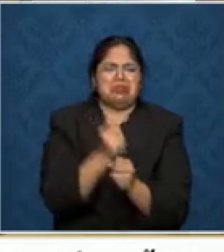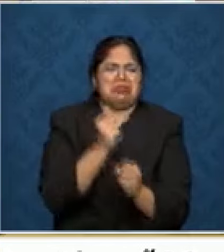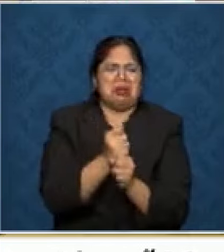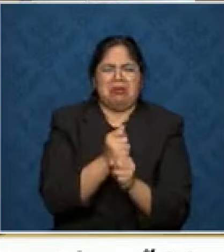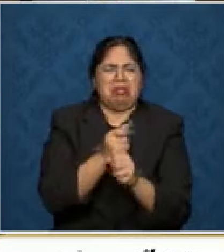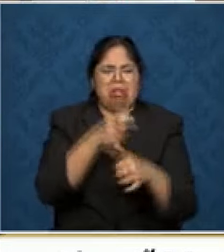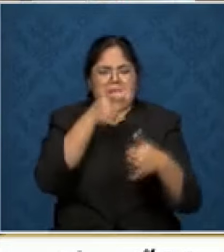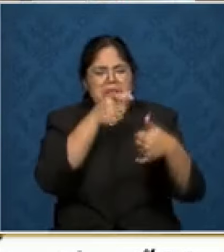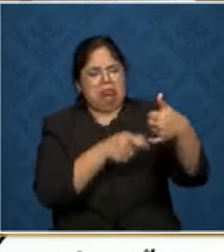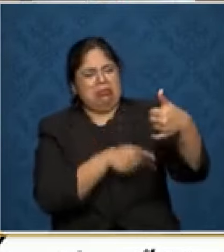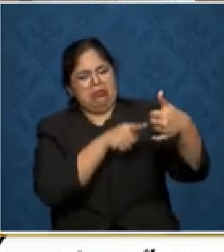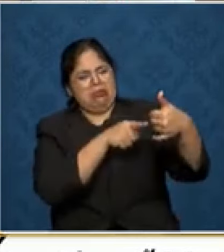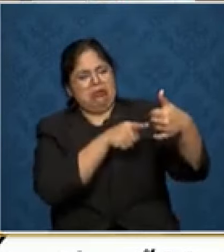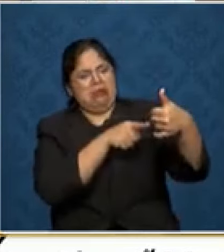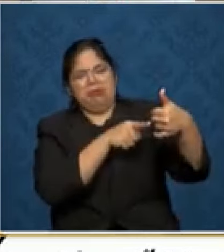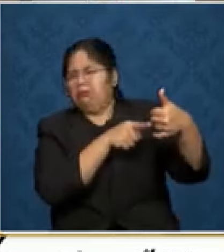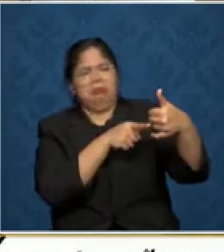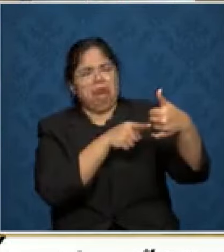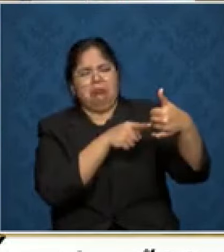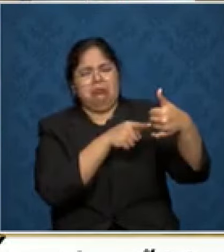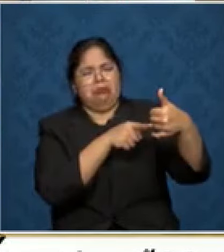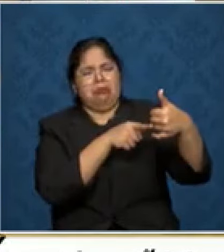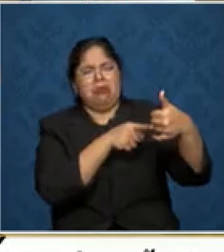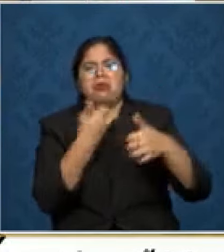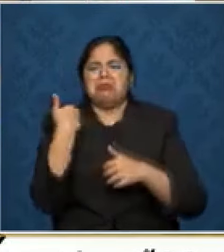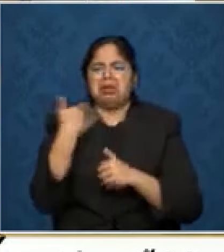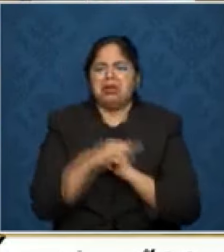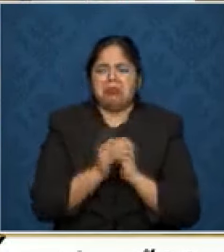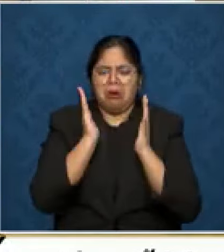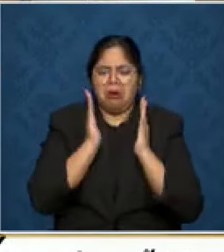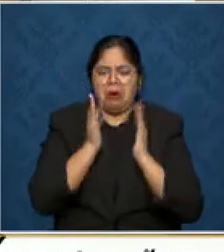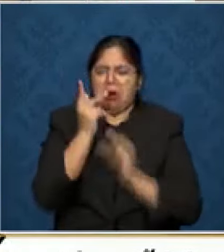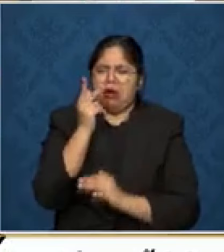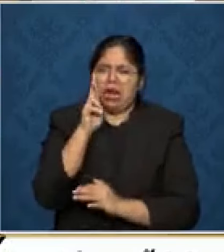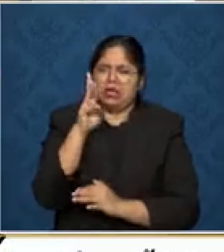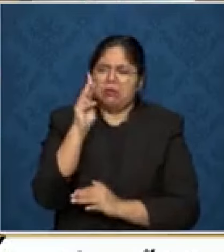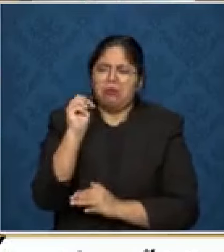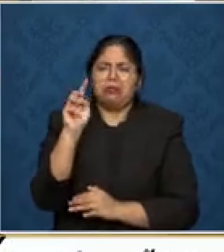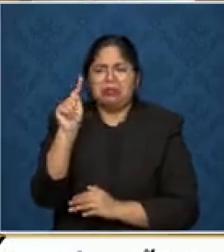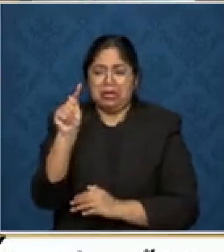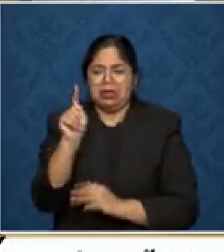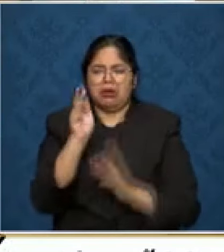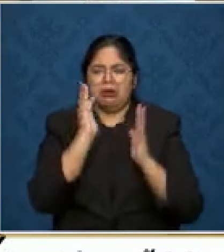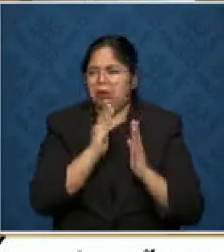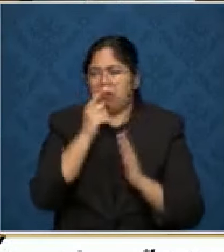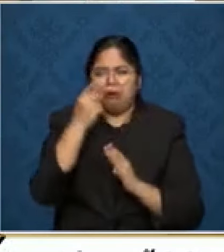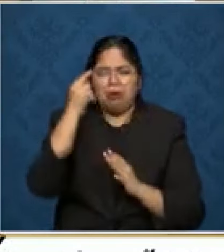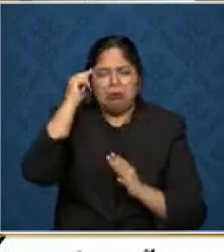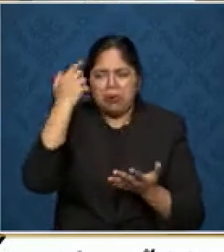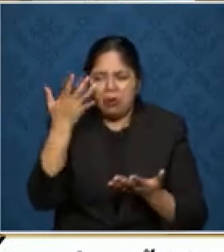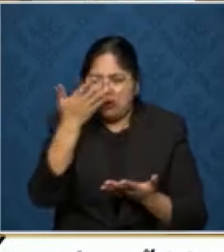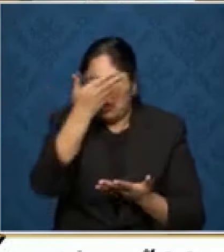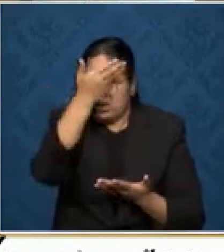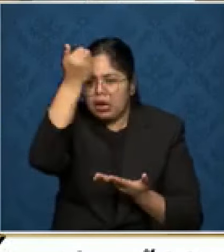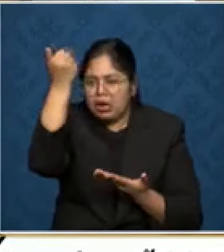ประสิทธิภาพเพราะฉะนั้นรัฐมนตรีชุดนี้จึงมีทั้งรัฐมนตรีที่โลกลืมรัฐมนตรีผิด